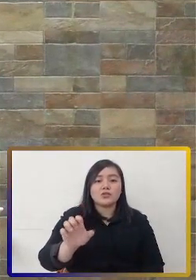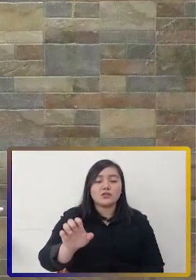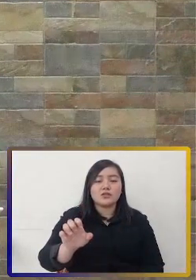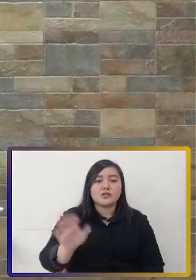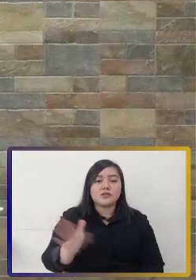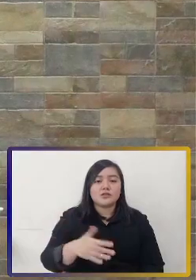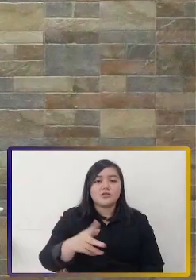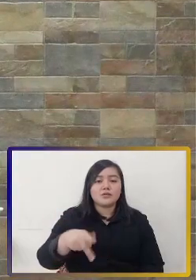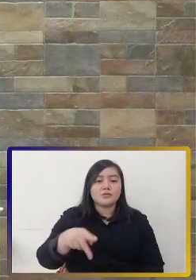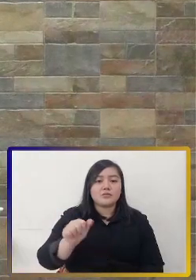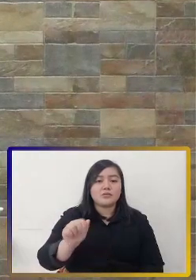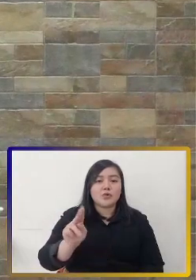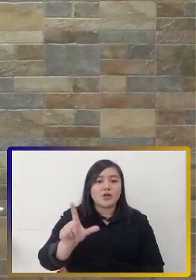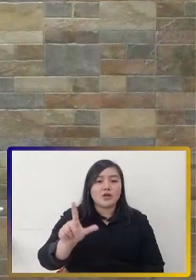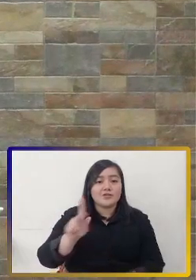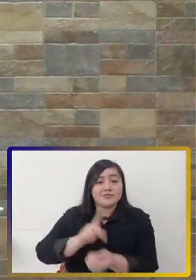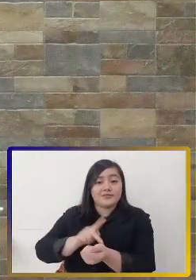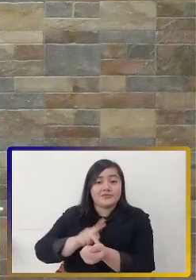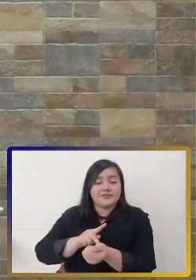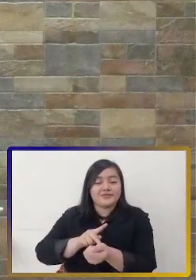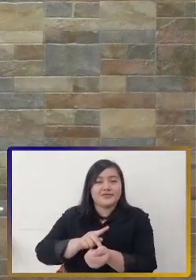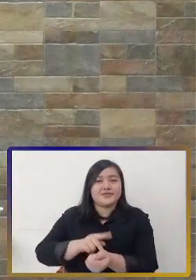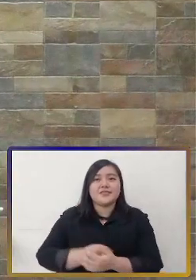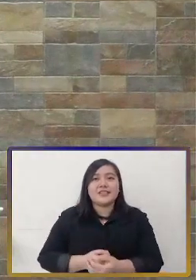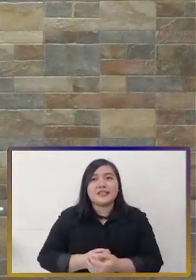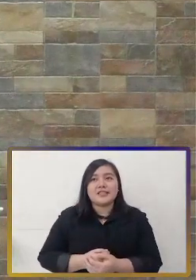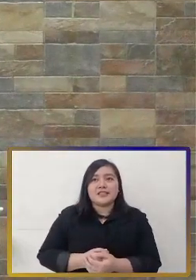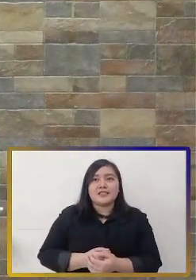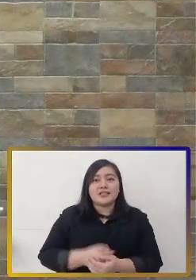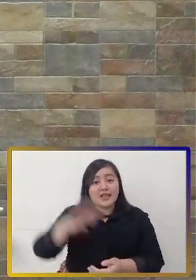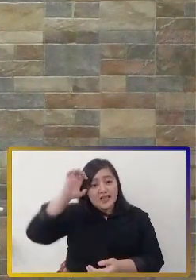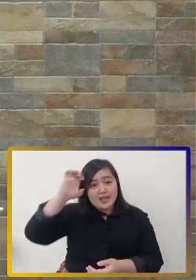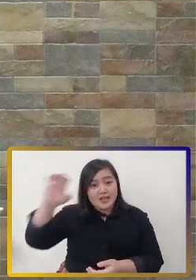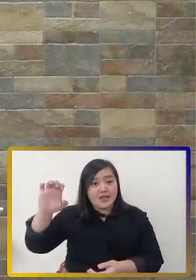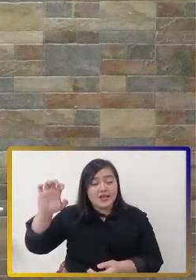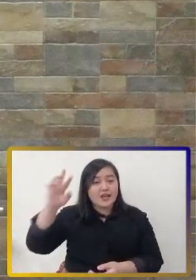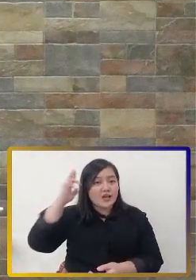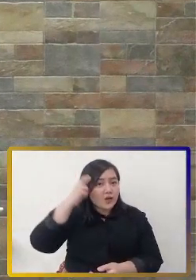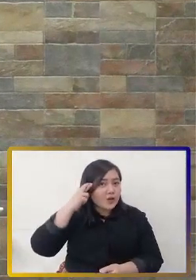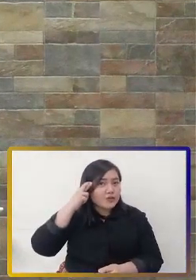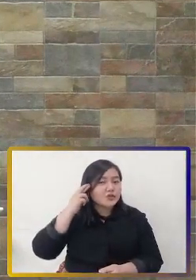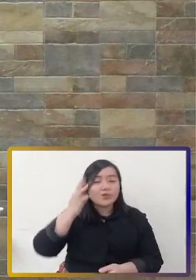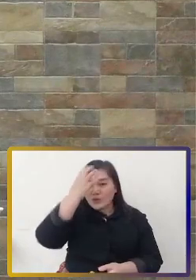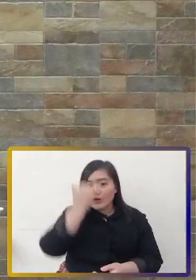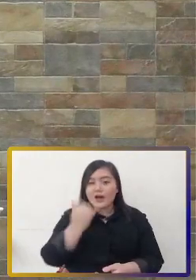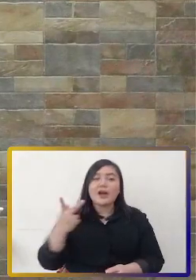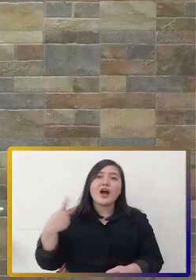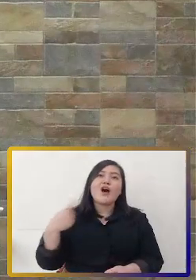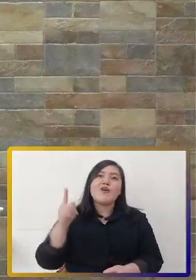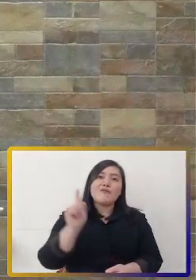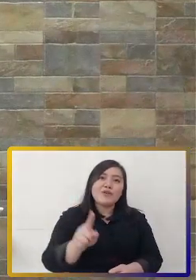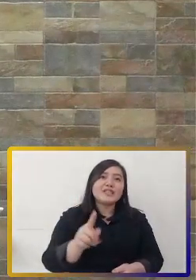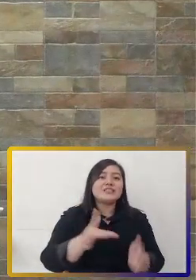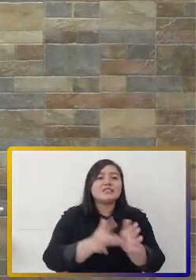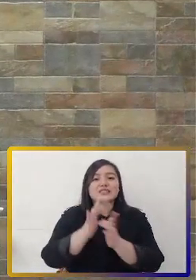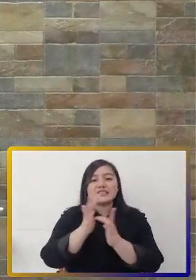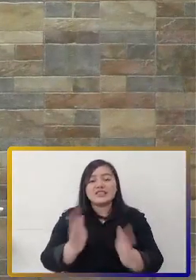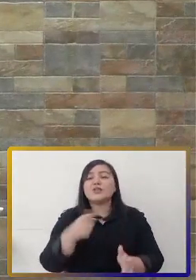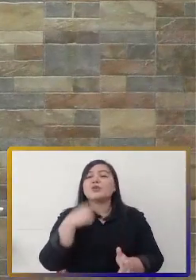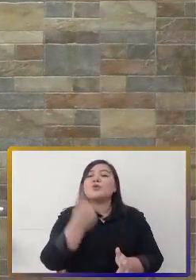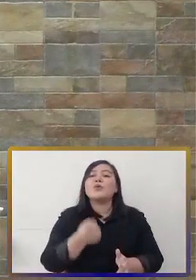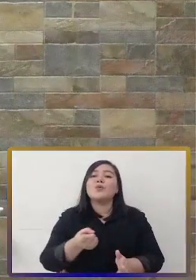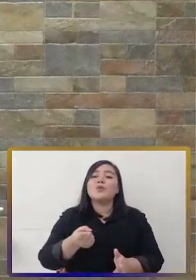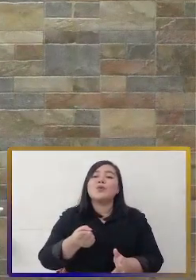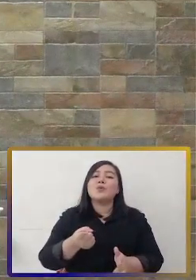Siya po yung naging kadahilanan kung bakit po nagkaroon ng first martyr. All right, which is si Stephen.